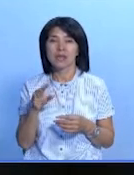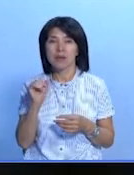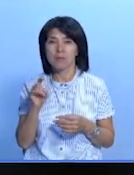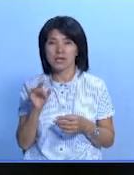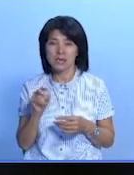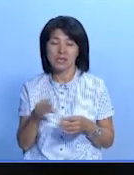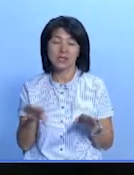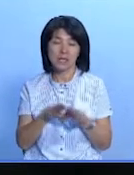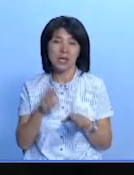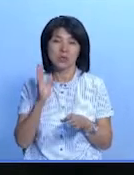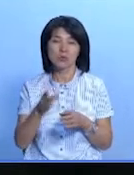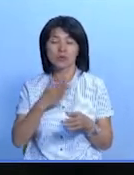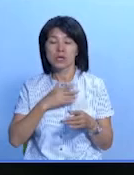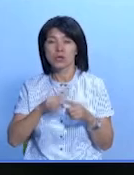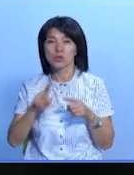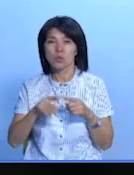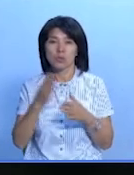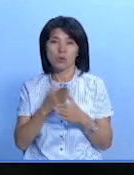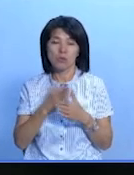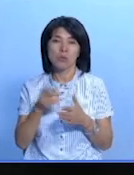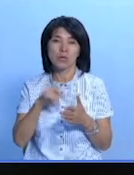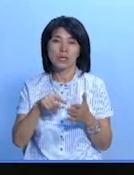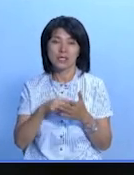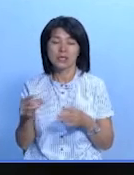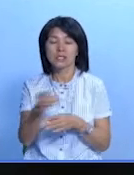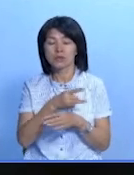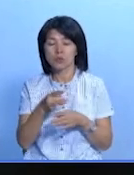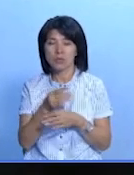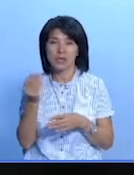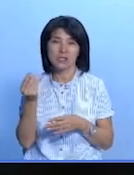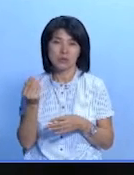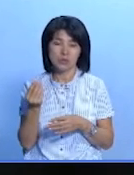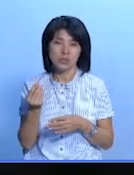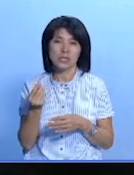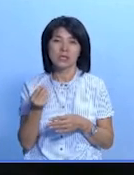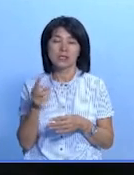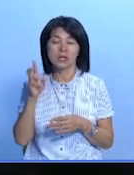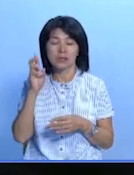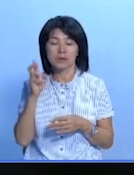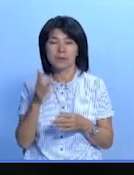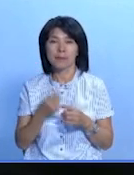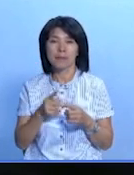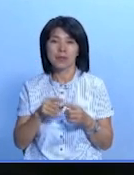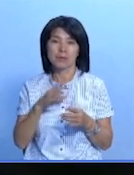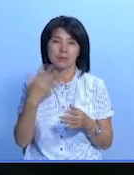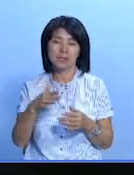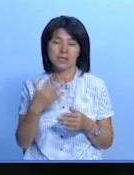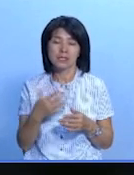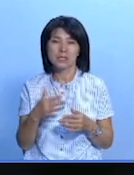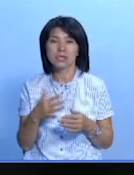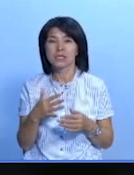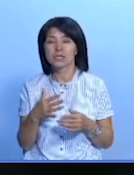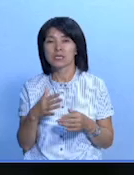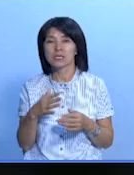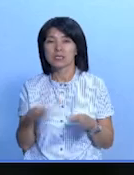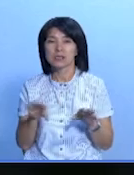также будут оснащаться наша скорая помощь городская. Там из республиканского уже бюджета тоже выделены средства для приобретения уже 50. Это получается 50